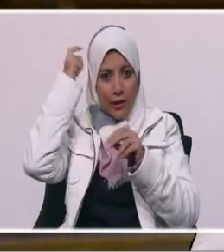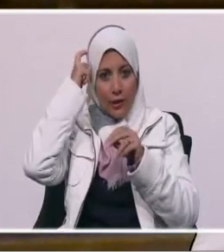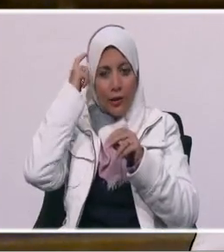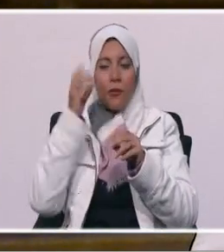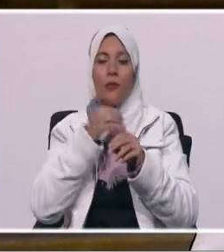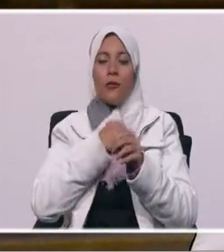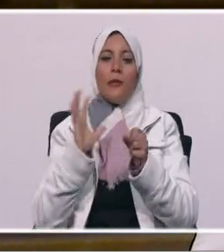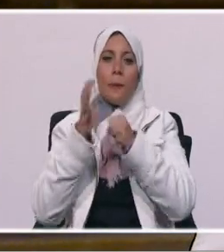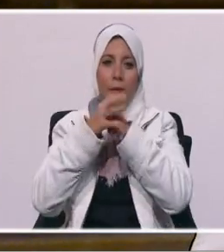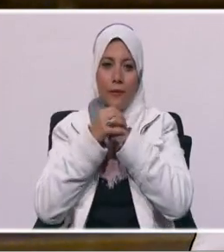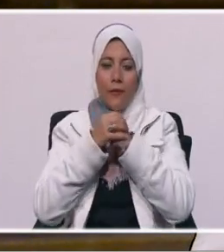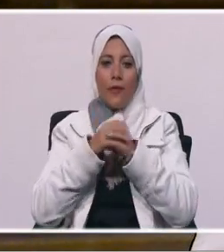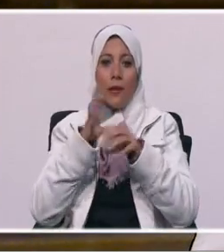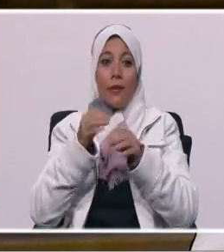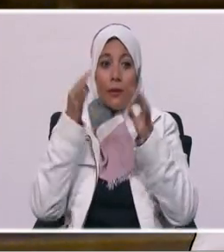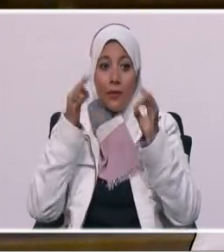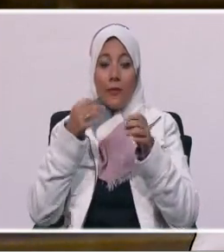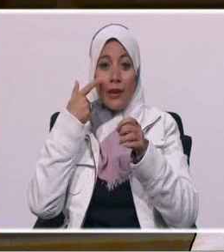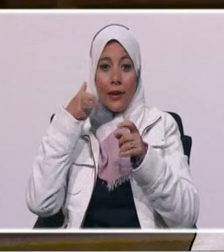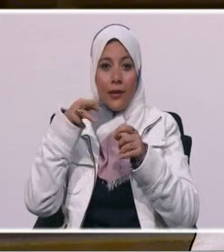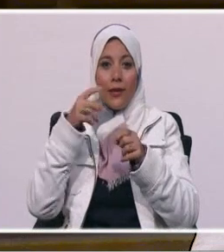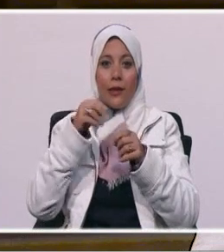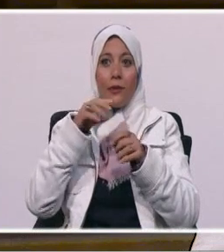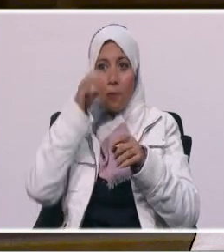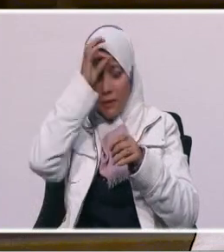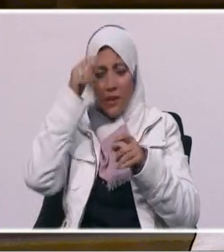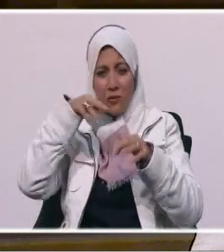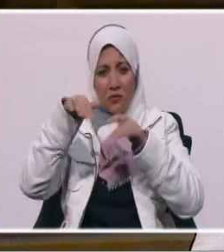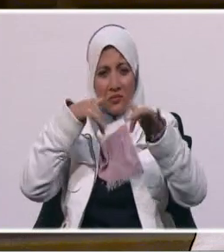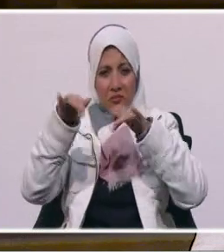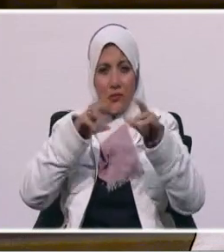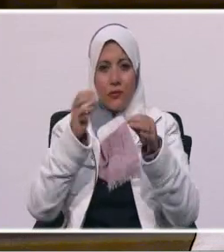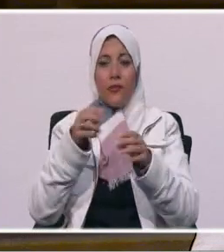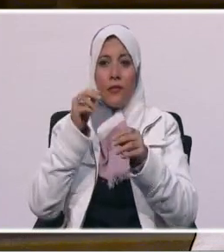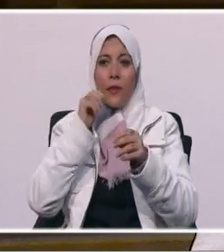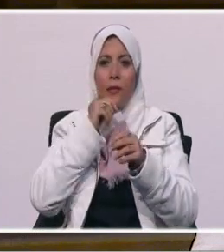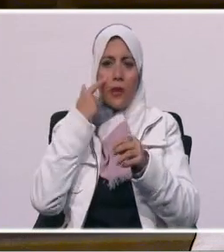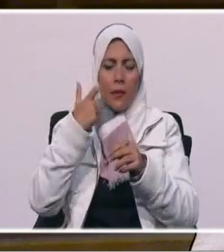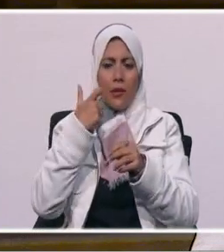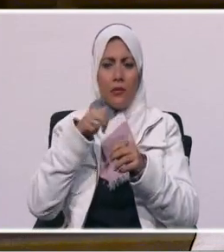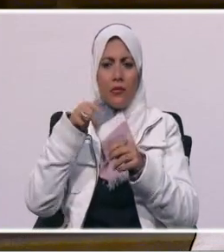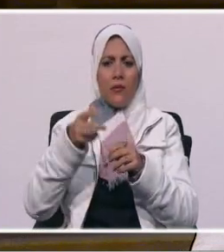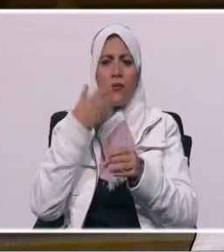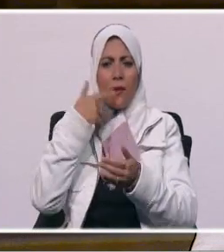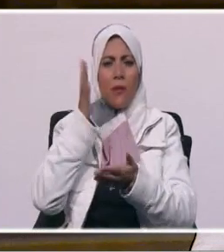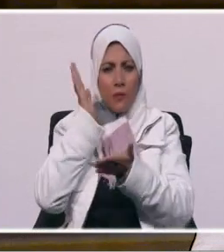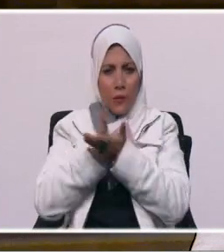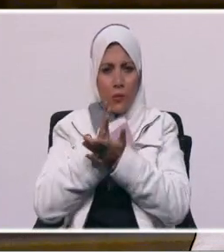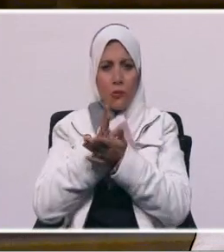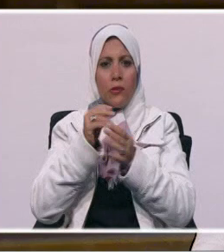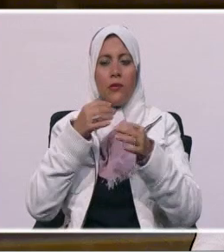قلبها والتزامها بيسكن تصرفاتها ووضوحها اهم بنود